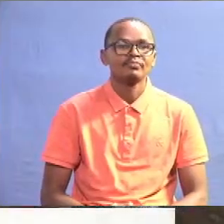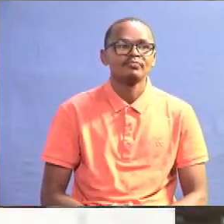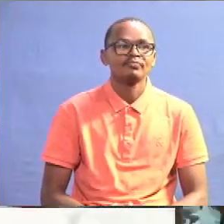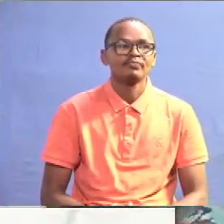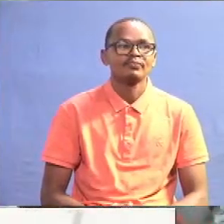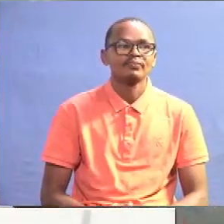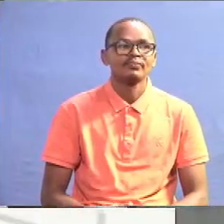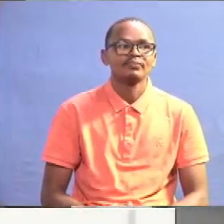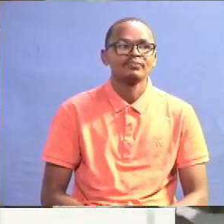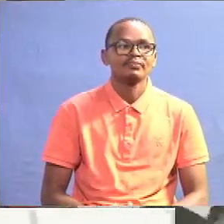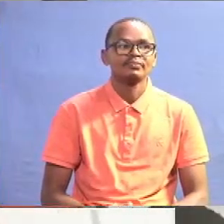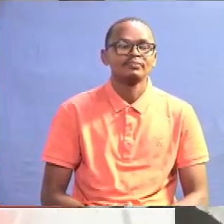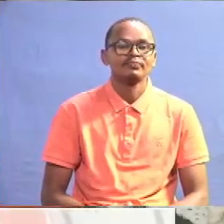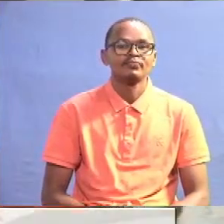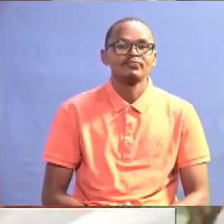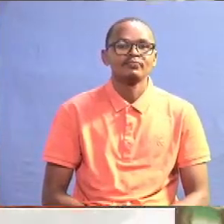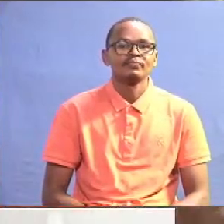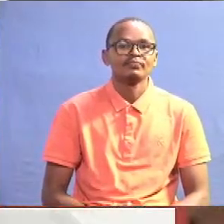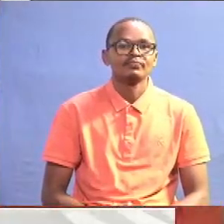Mulimoyo.